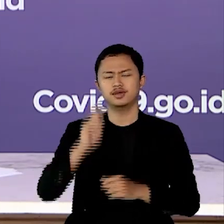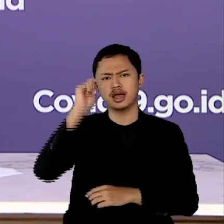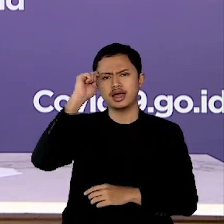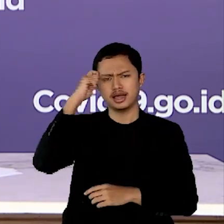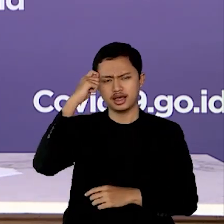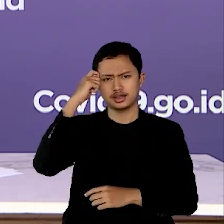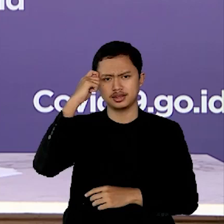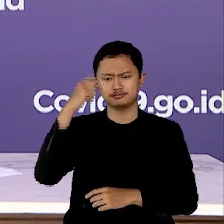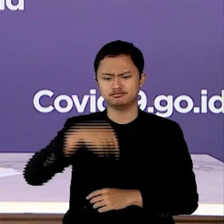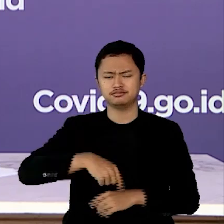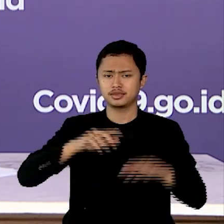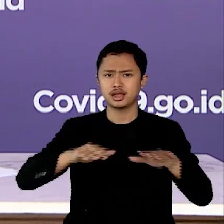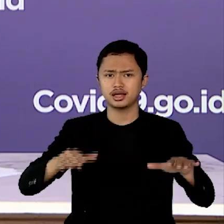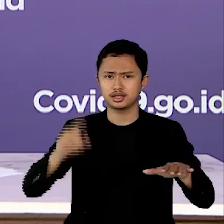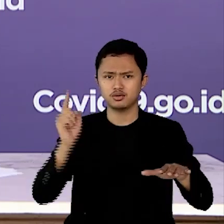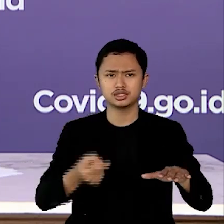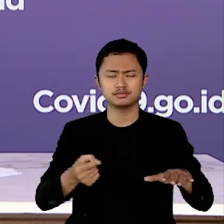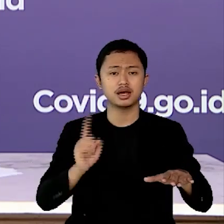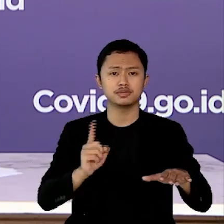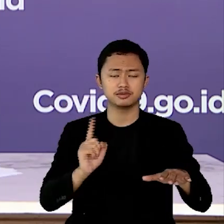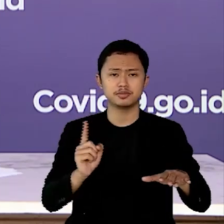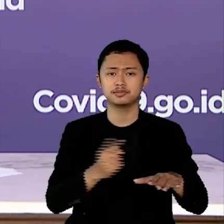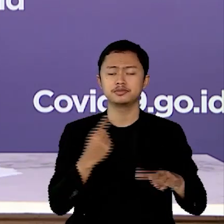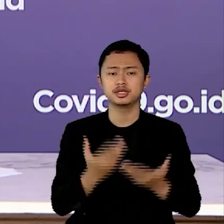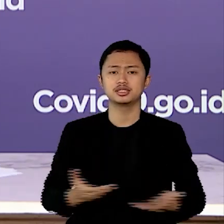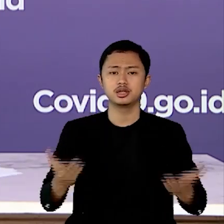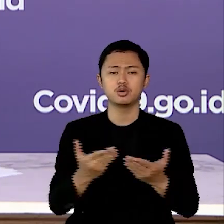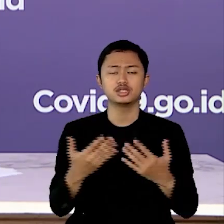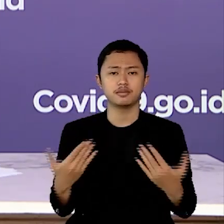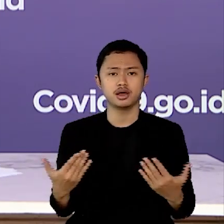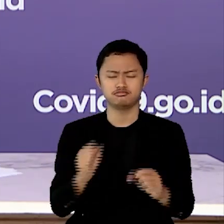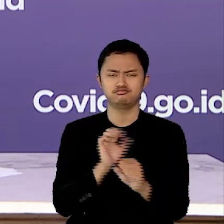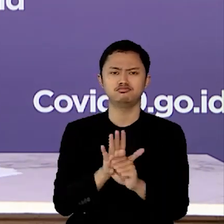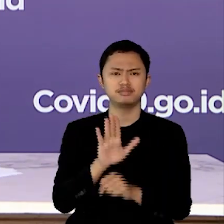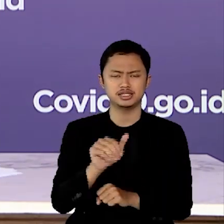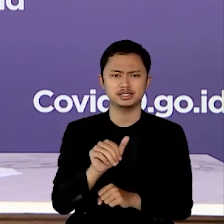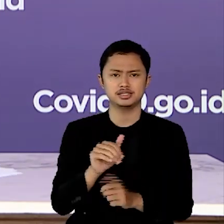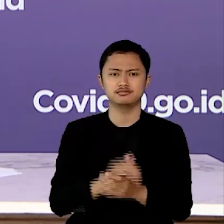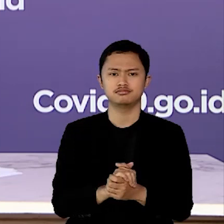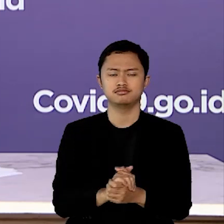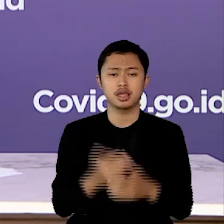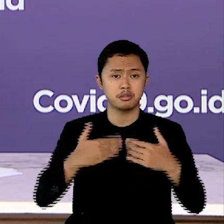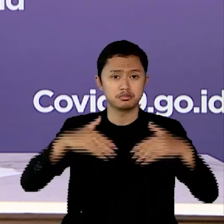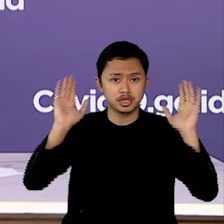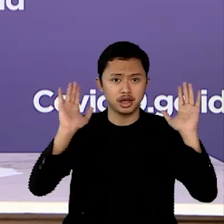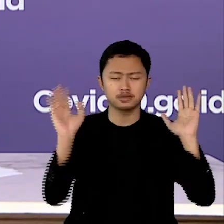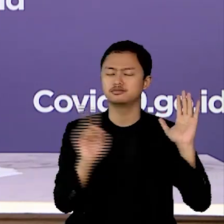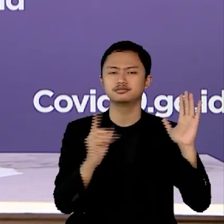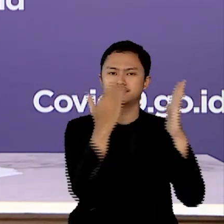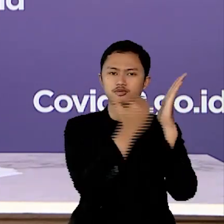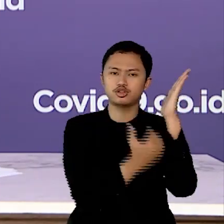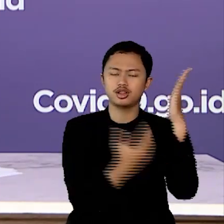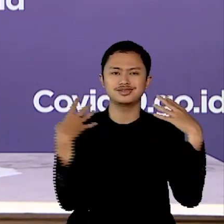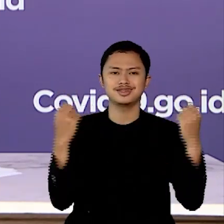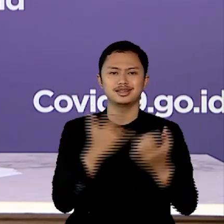mengingat bahwa kita harus tetap waspada karena kita masih berada dalam situasi pandemi jangan kendor dalam rapat